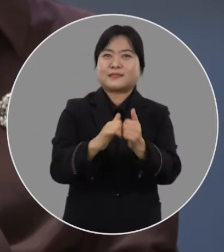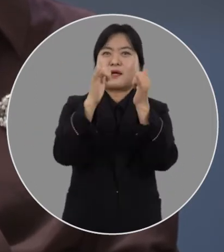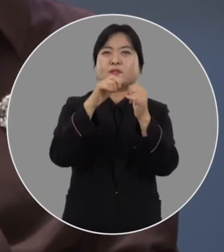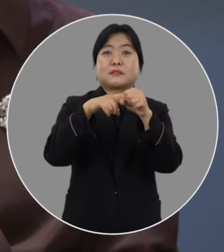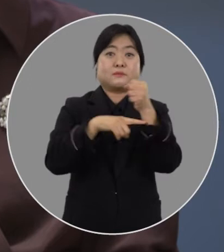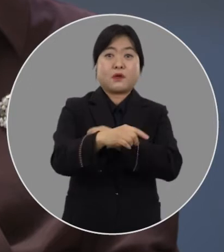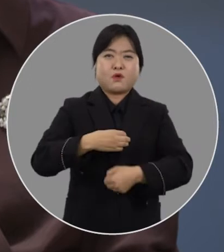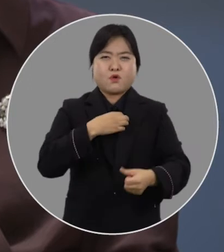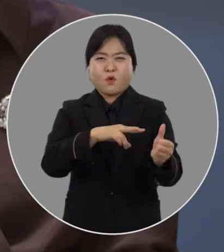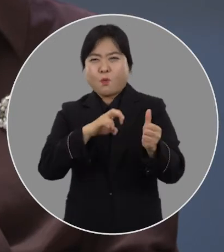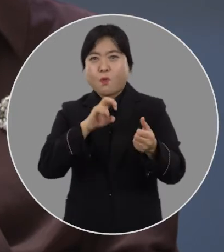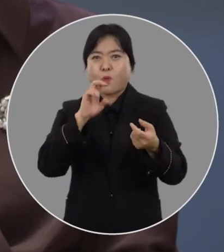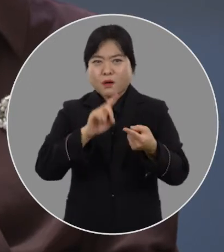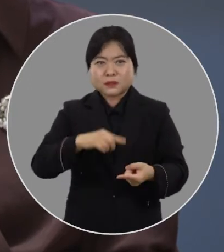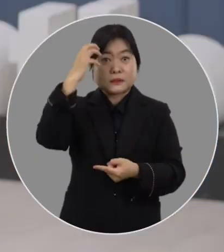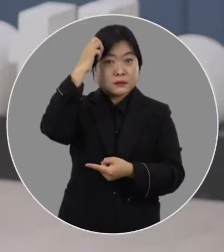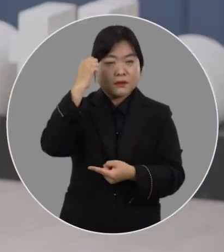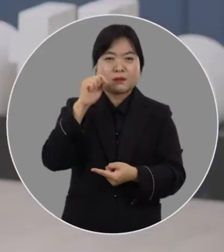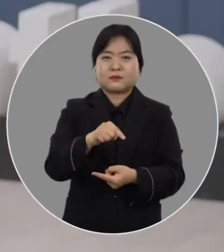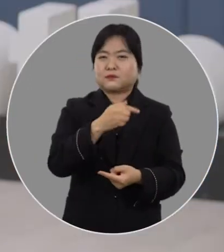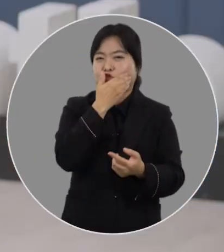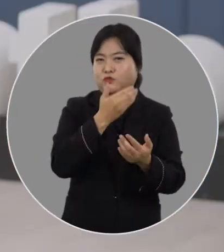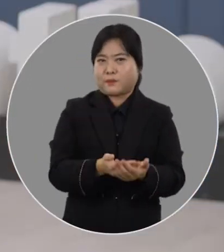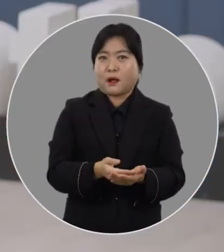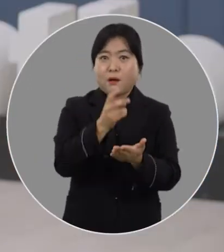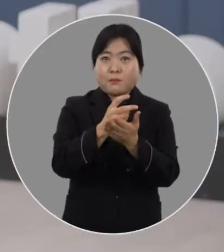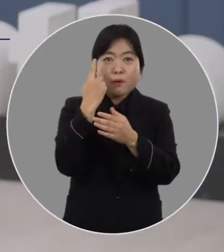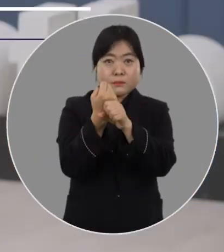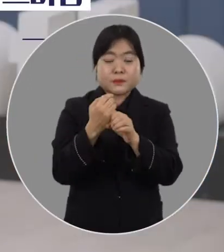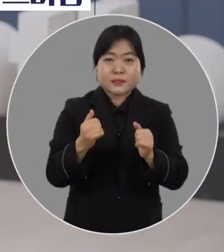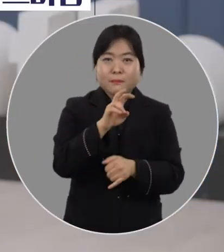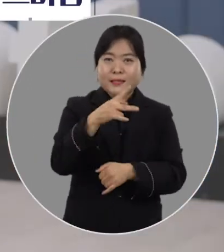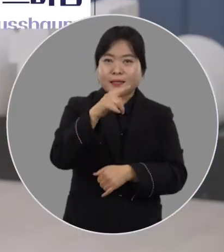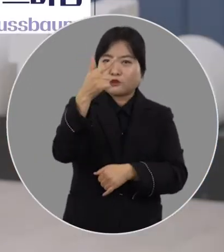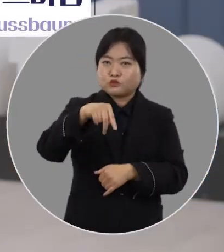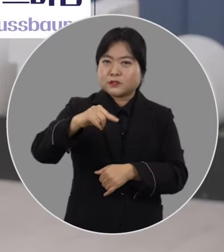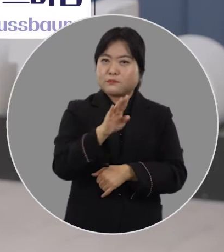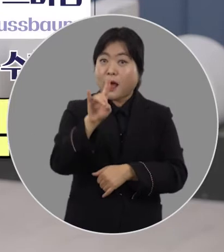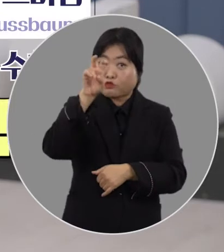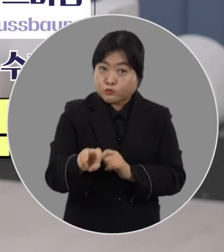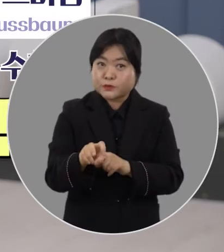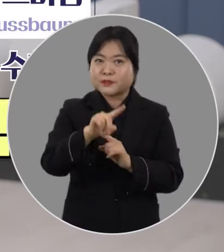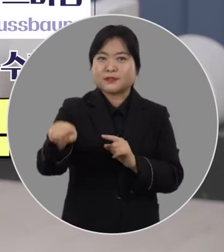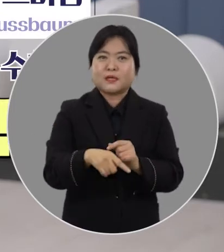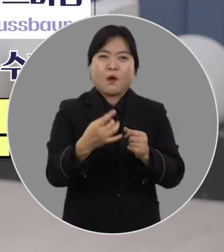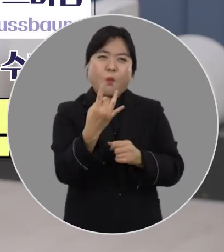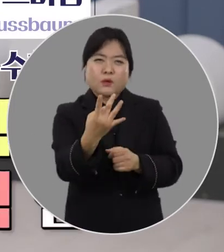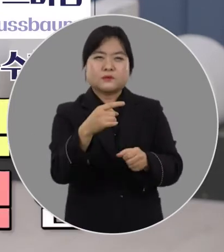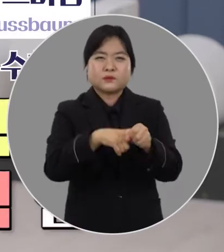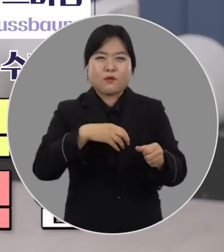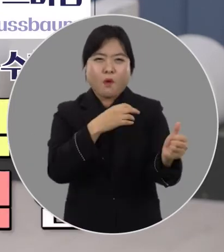것을 기억하는 것이 매우 중요합니다. 법철학자 마사 너스바움은 그런 의미에서 원초적